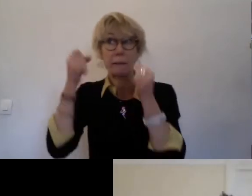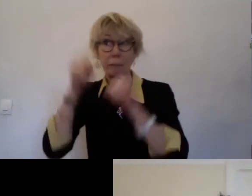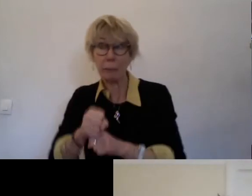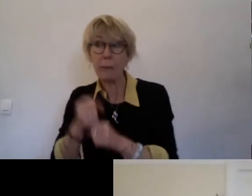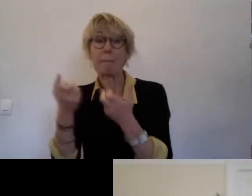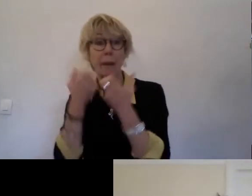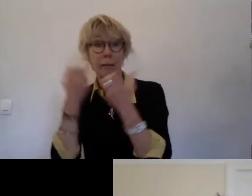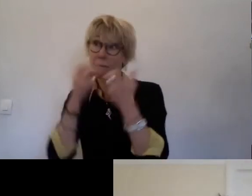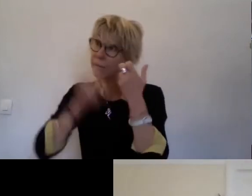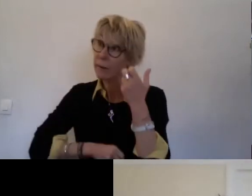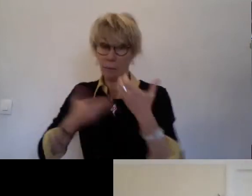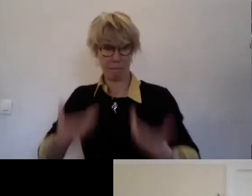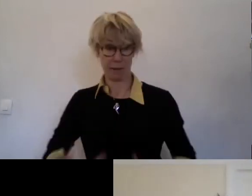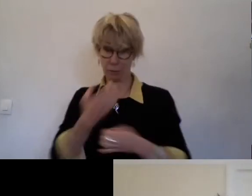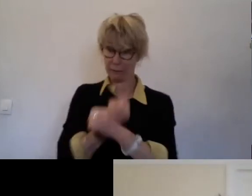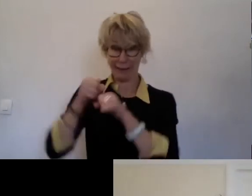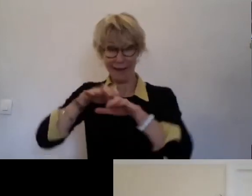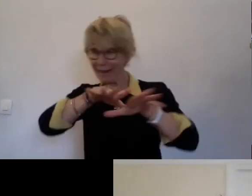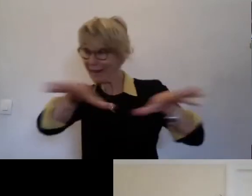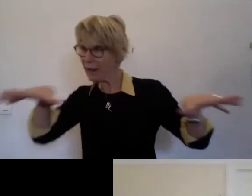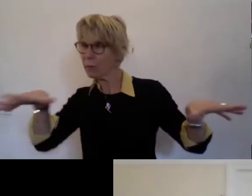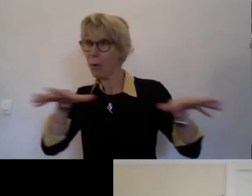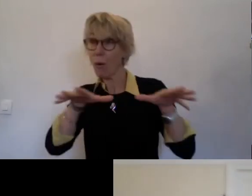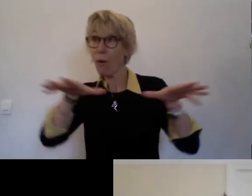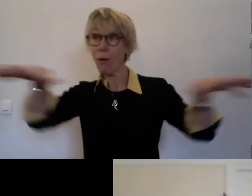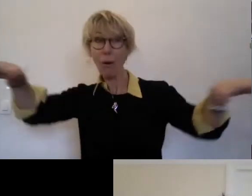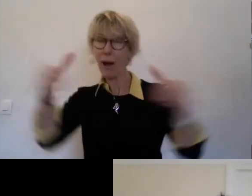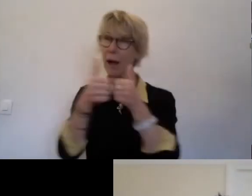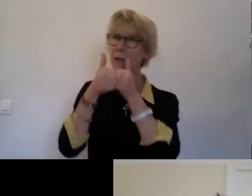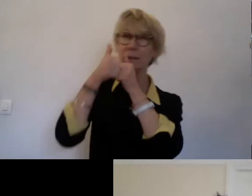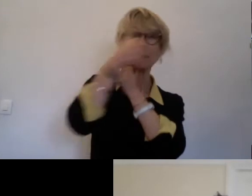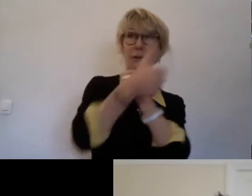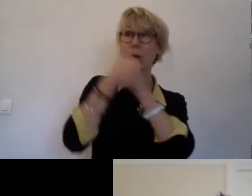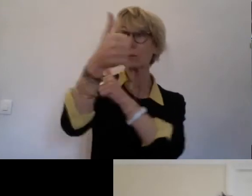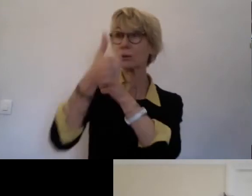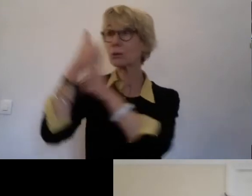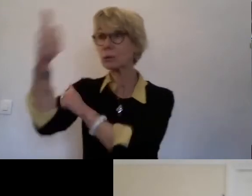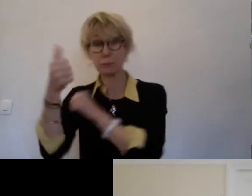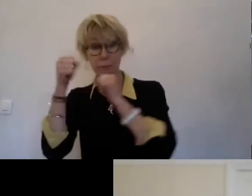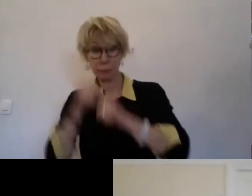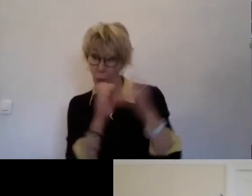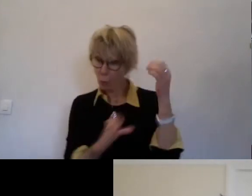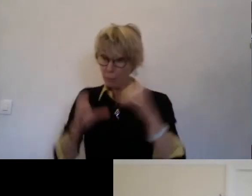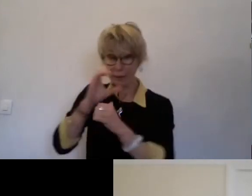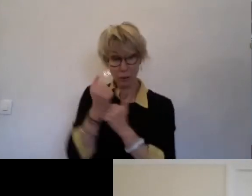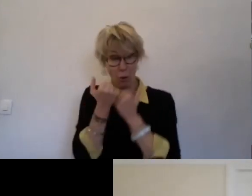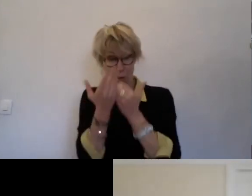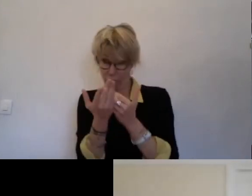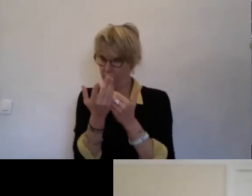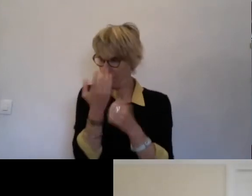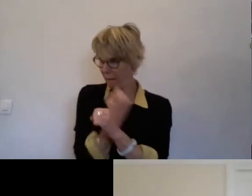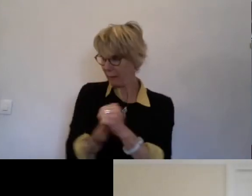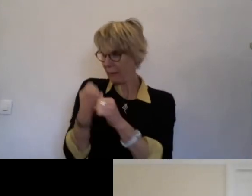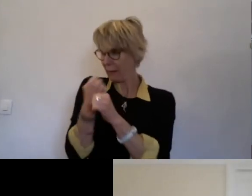un rayonnement qui n'est pas tout à fait le même. Voilà, on peut compléter notre offre grâce à ce type